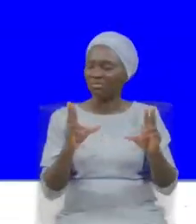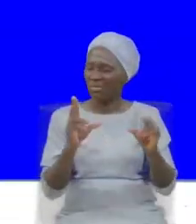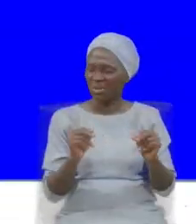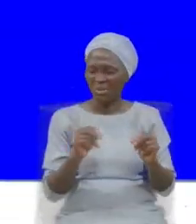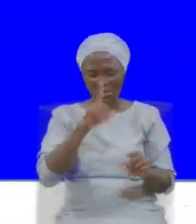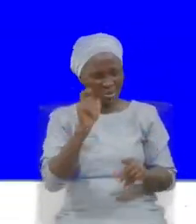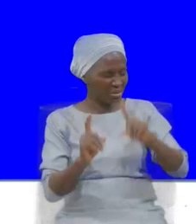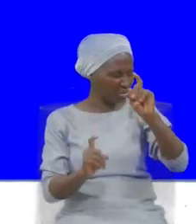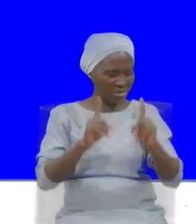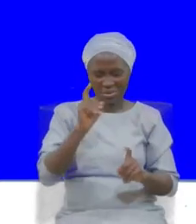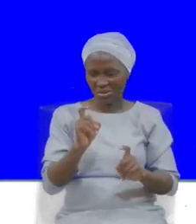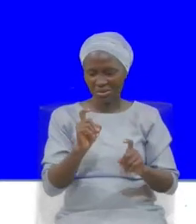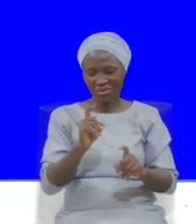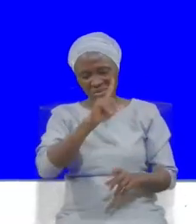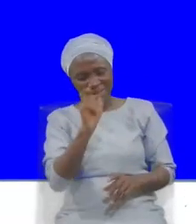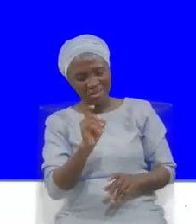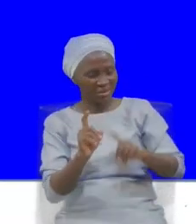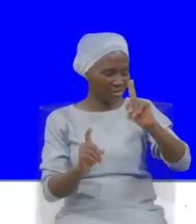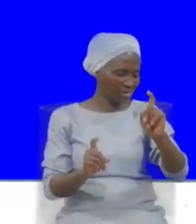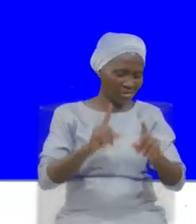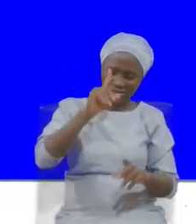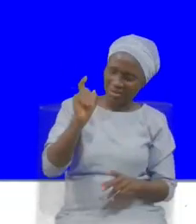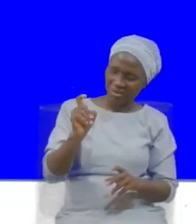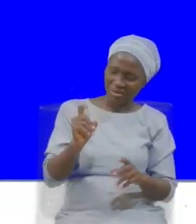pas de questionnement, pas de doute, c'est fait.